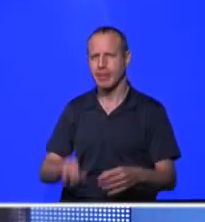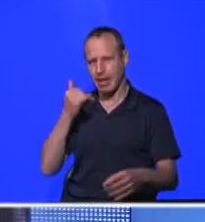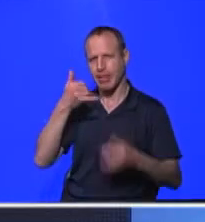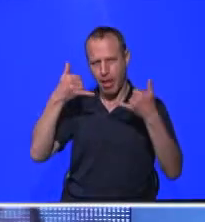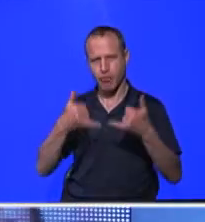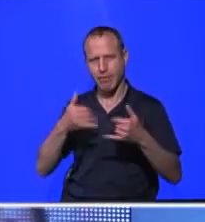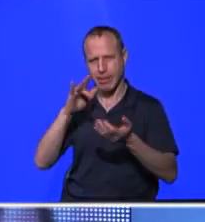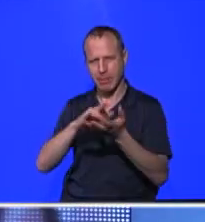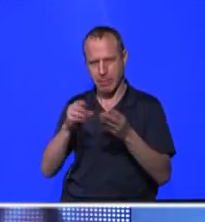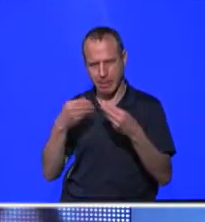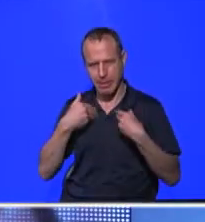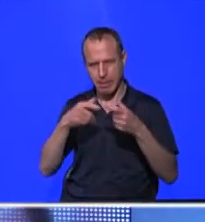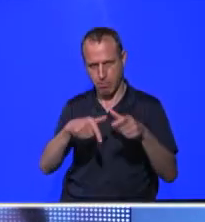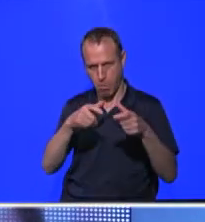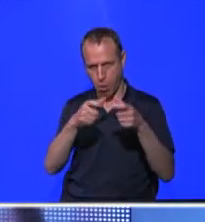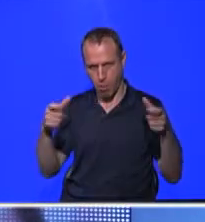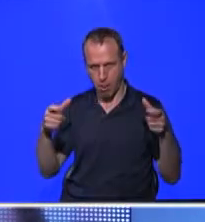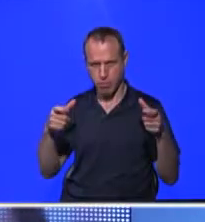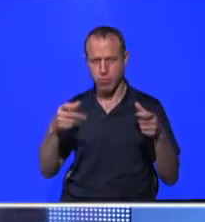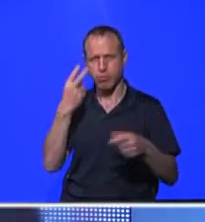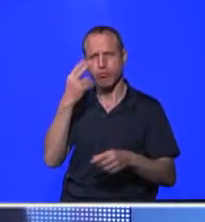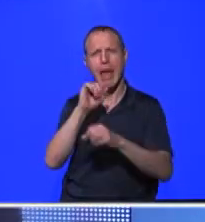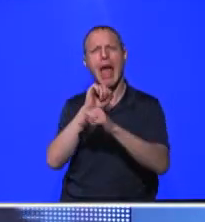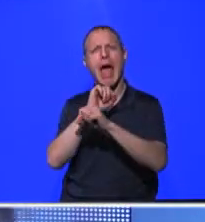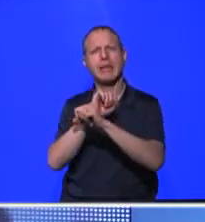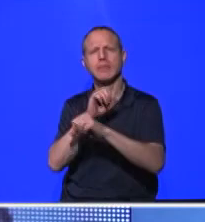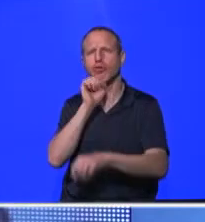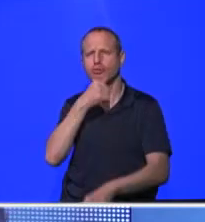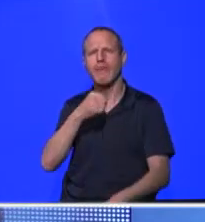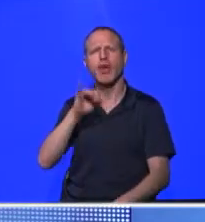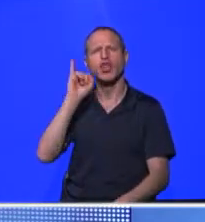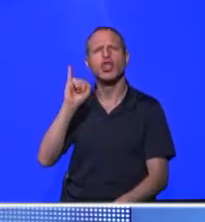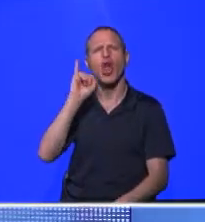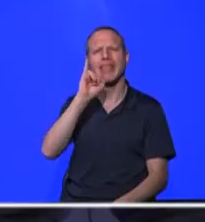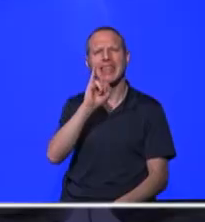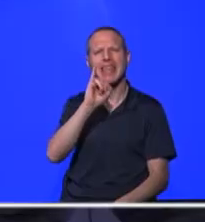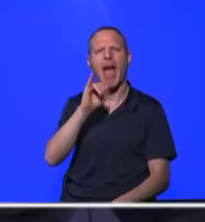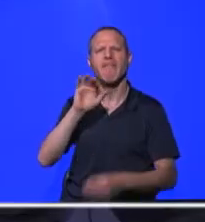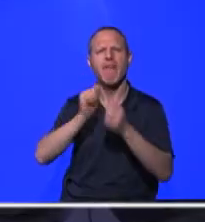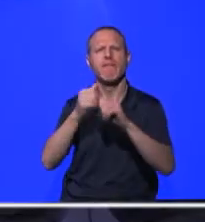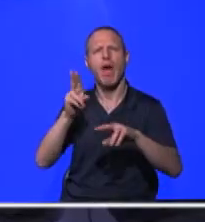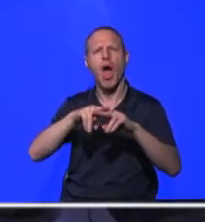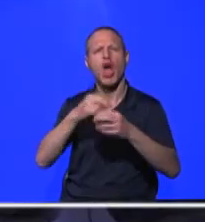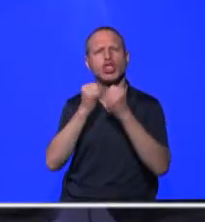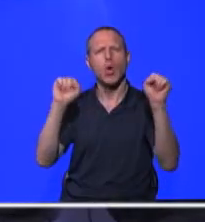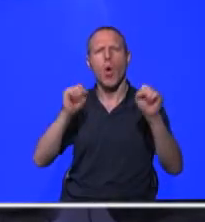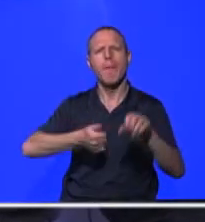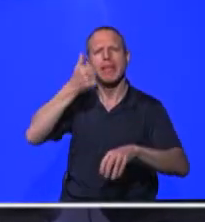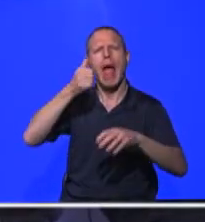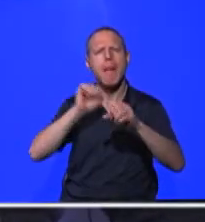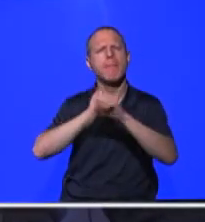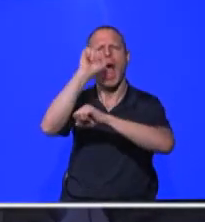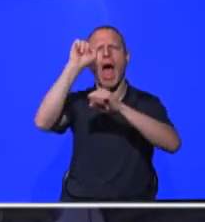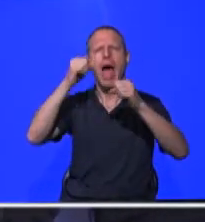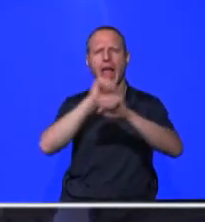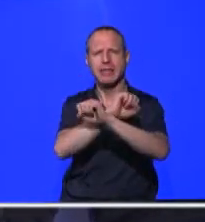כן, כעת נמצאים איתי כאן באולפן, שני אסירים לשעבר, יוני יהב הפך לאחר שחרורו למנהל מחאת האסירים,